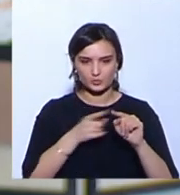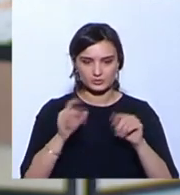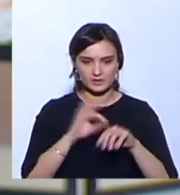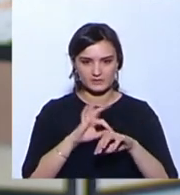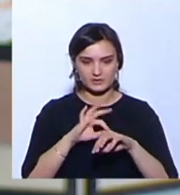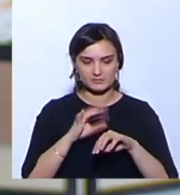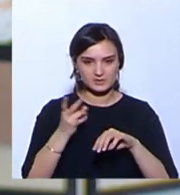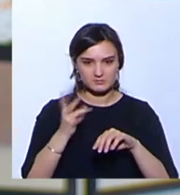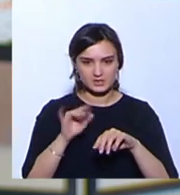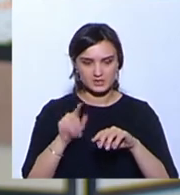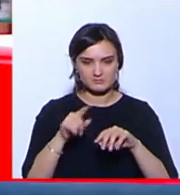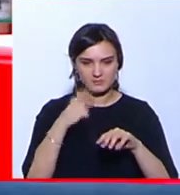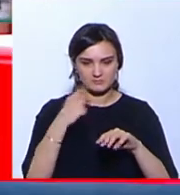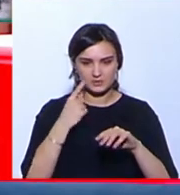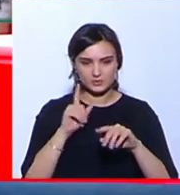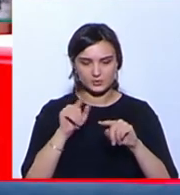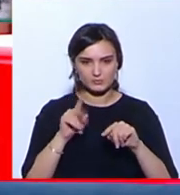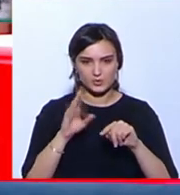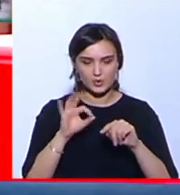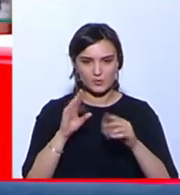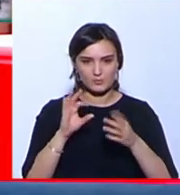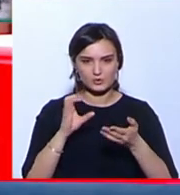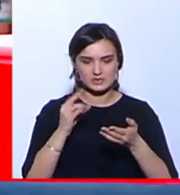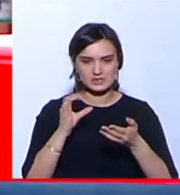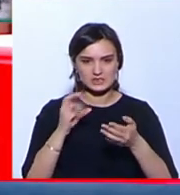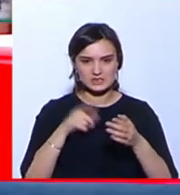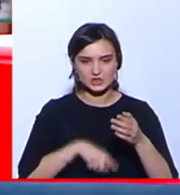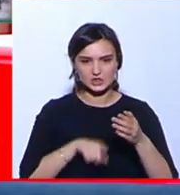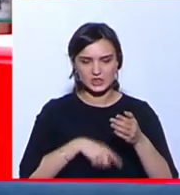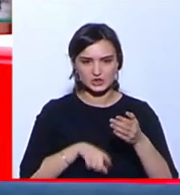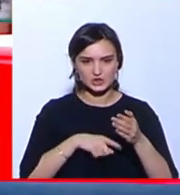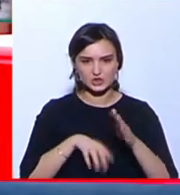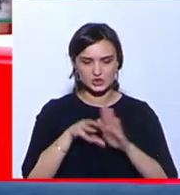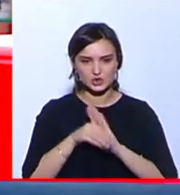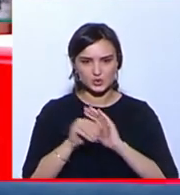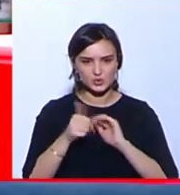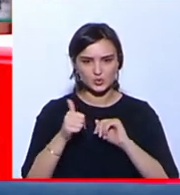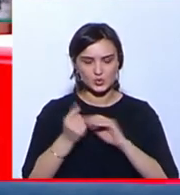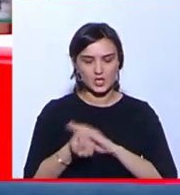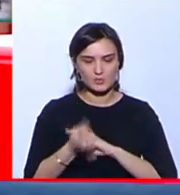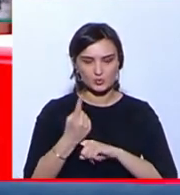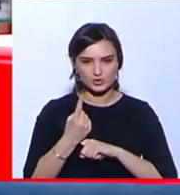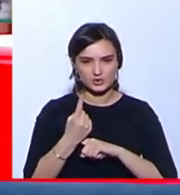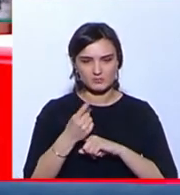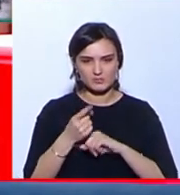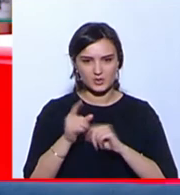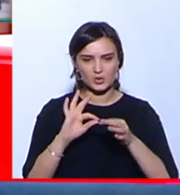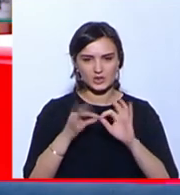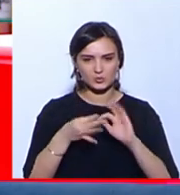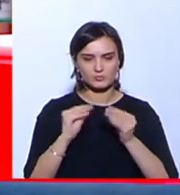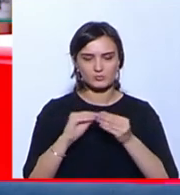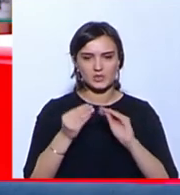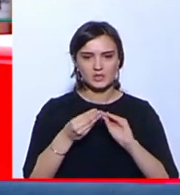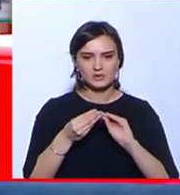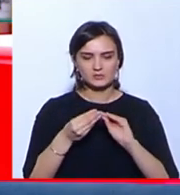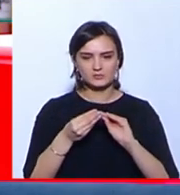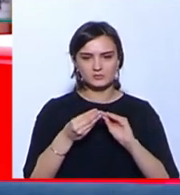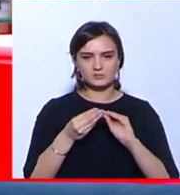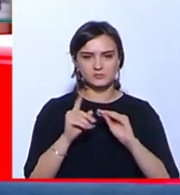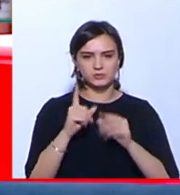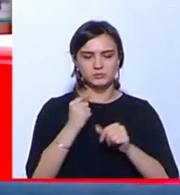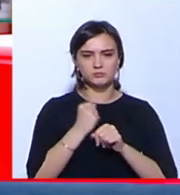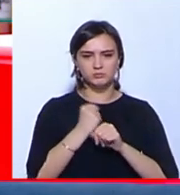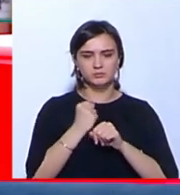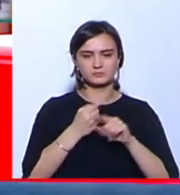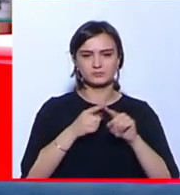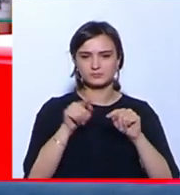დაავადებაზე, თუმცა ახსენეთ ჰომოცისტინის შარტში როგორ აღმოჩნდება კონკრეტული პრობლემის გამო. რას